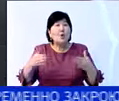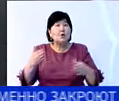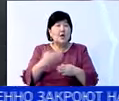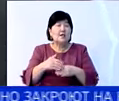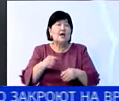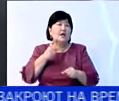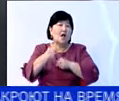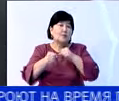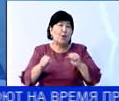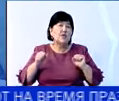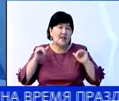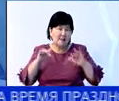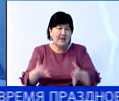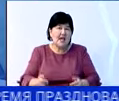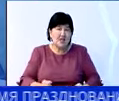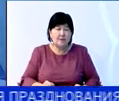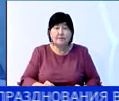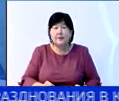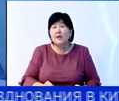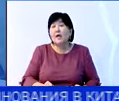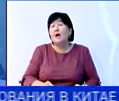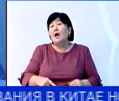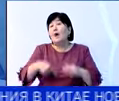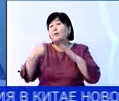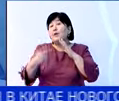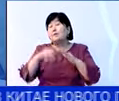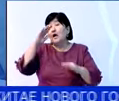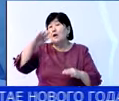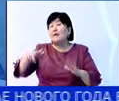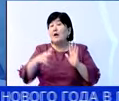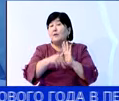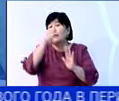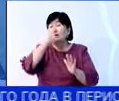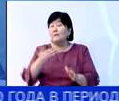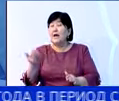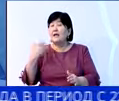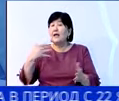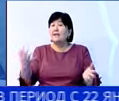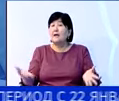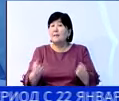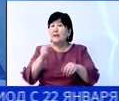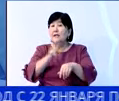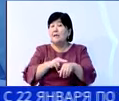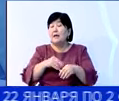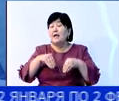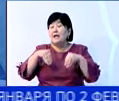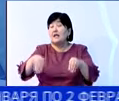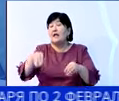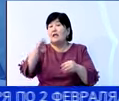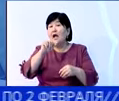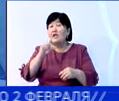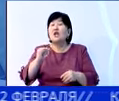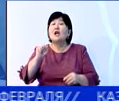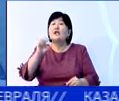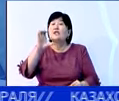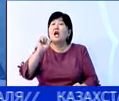– разбойные нападения. Беспризорного мальчика 8 месяцев назад подобрала полиция в районе дачного массива